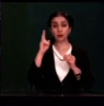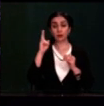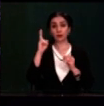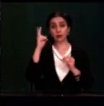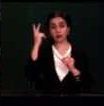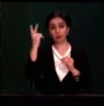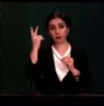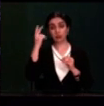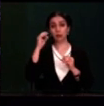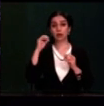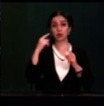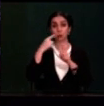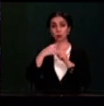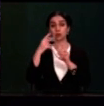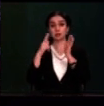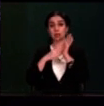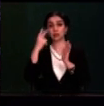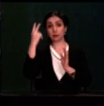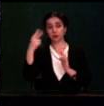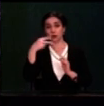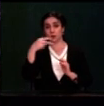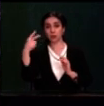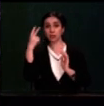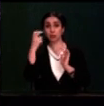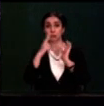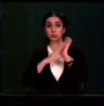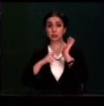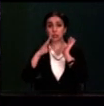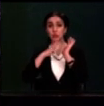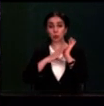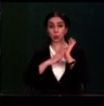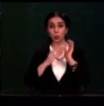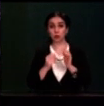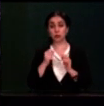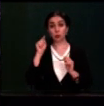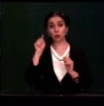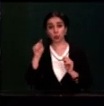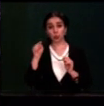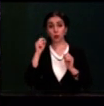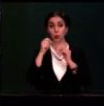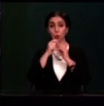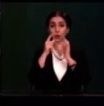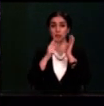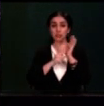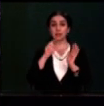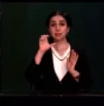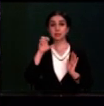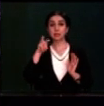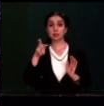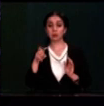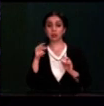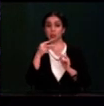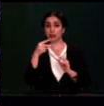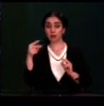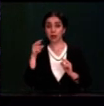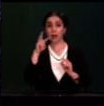ning kvadrati barobar ildiz ostida 289. Bu esa 17 cm teng ekan.